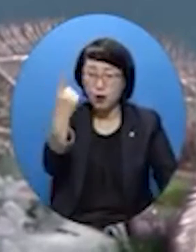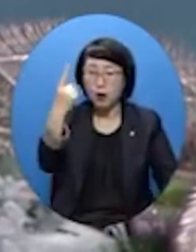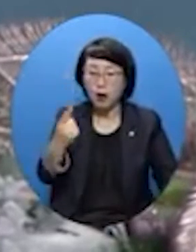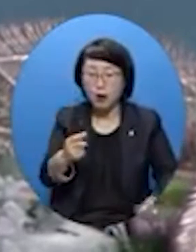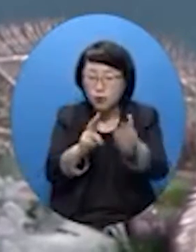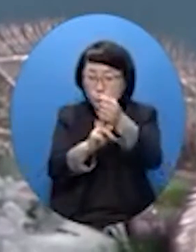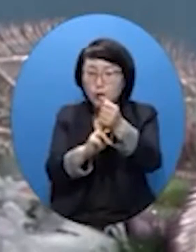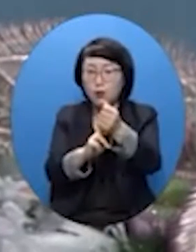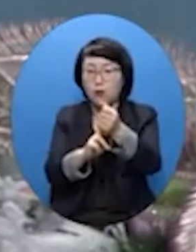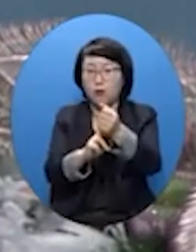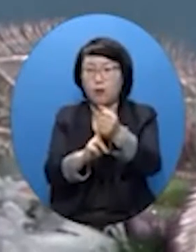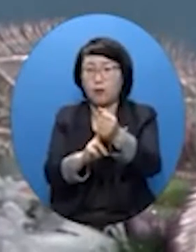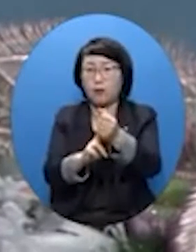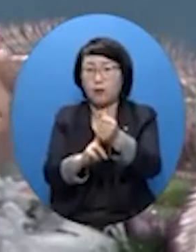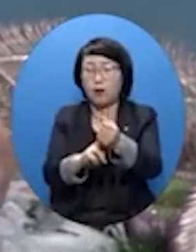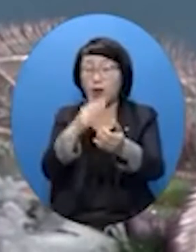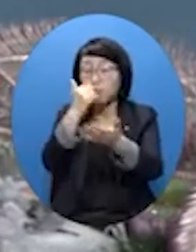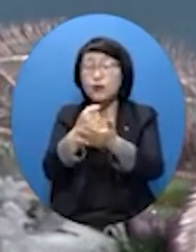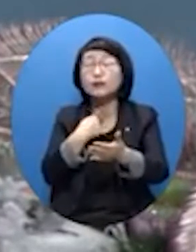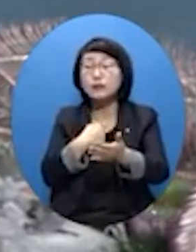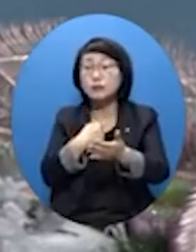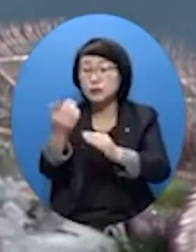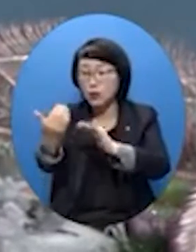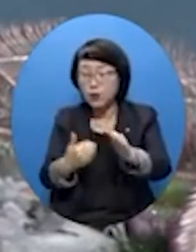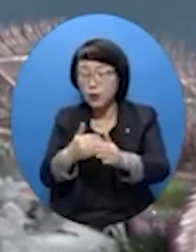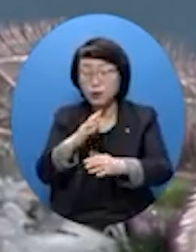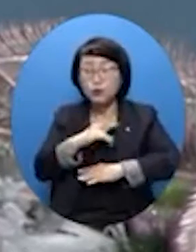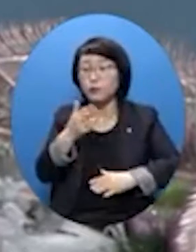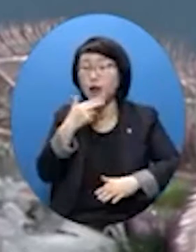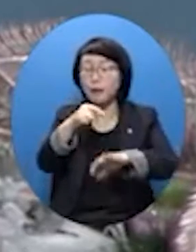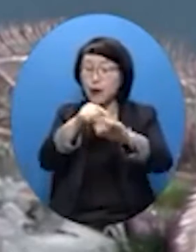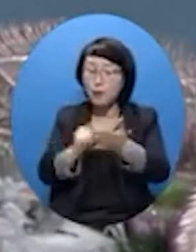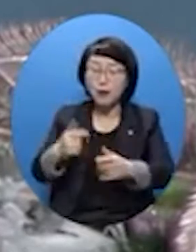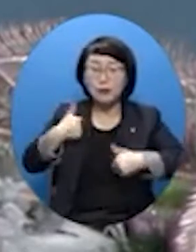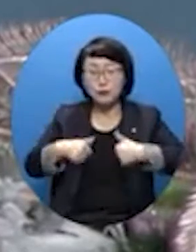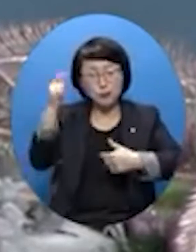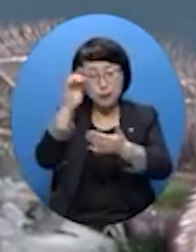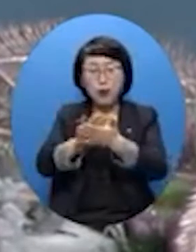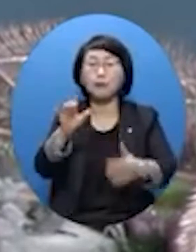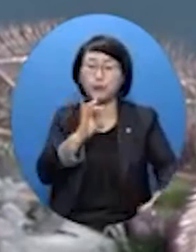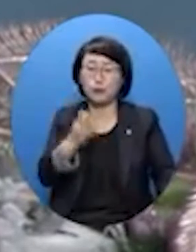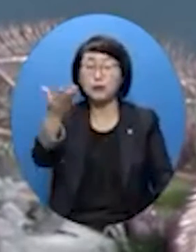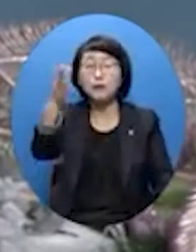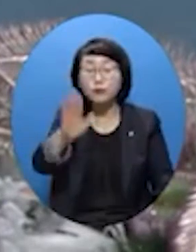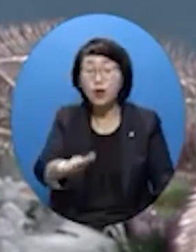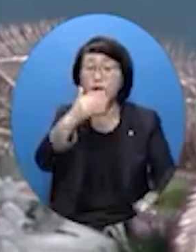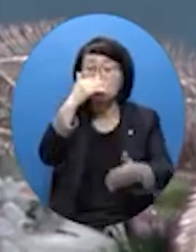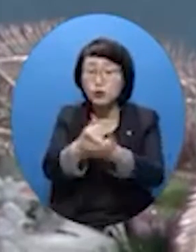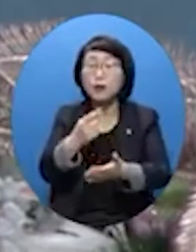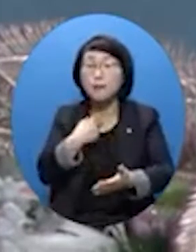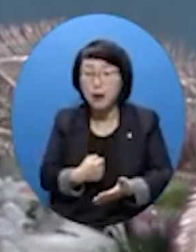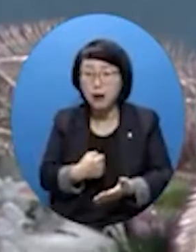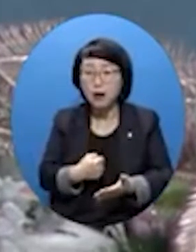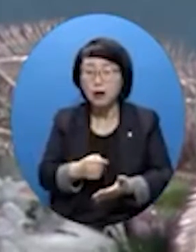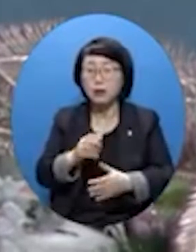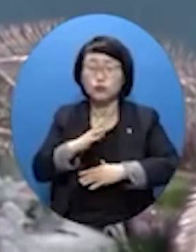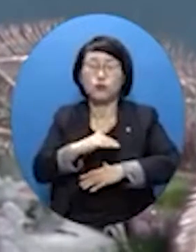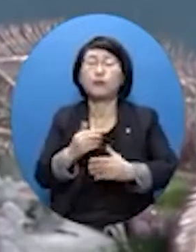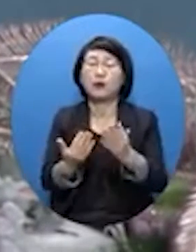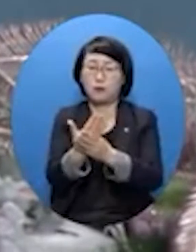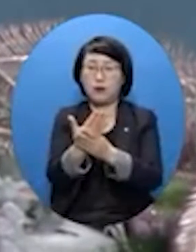것입니다. 죄짓기 전에는 두려움이 없었습니다. 마음의 기쁨과 평안뿐이었습니다. 그런데 죄의 결과로 두려움이